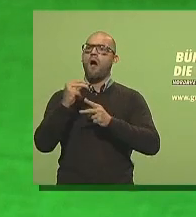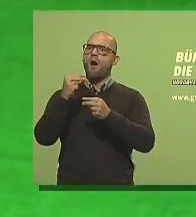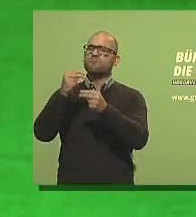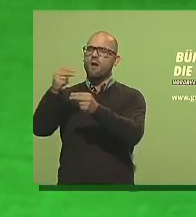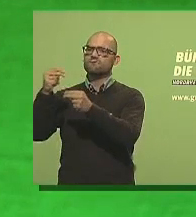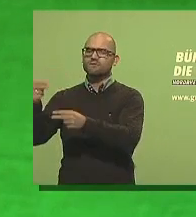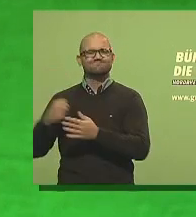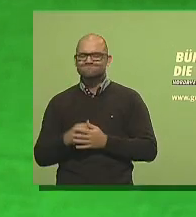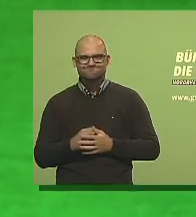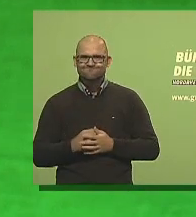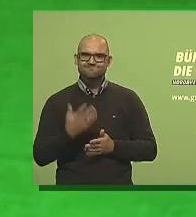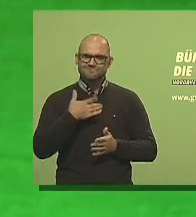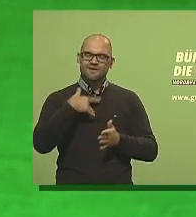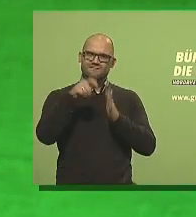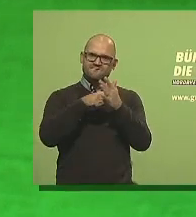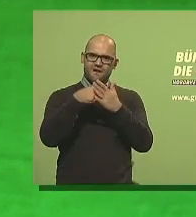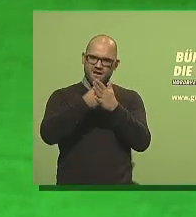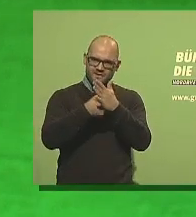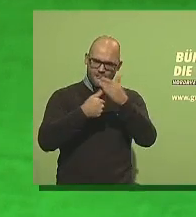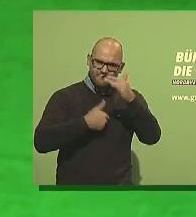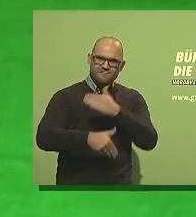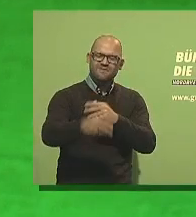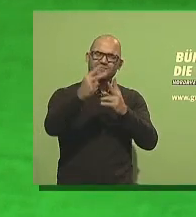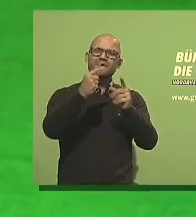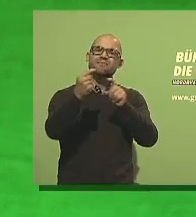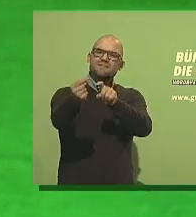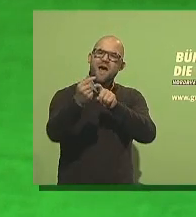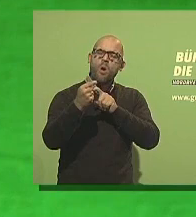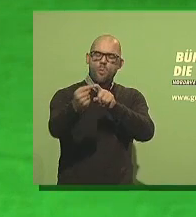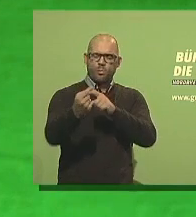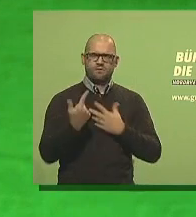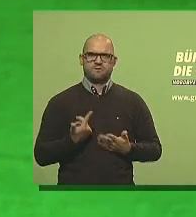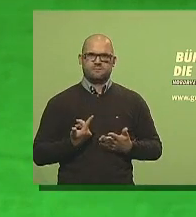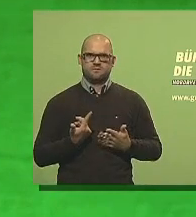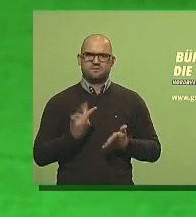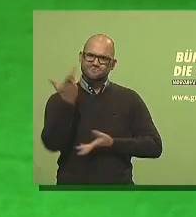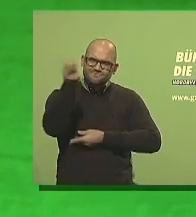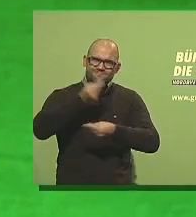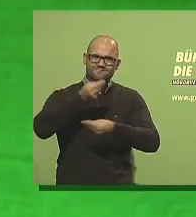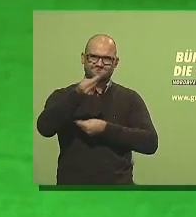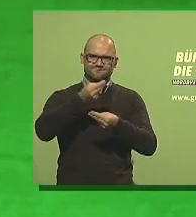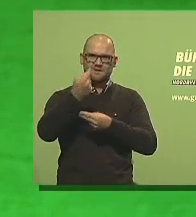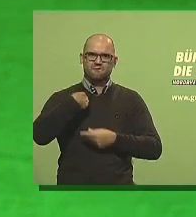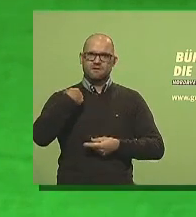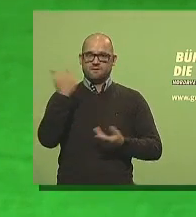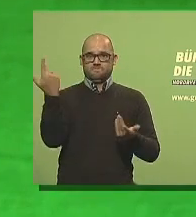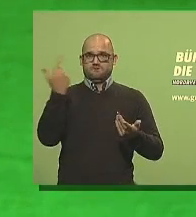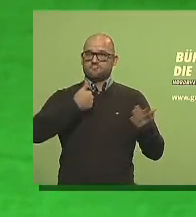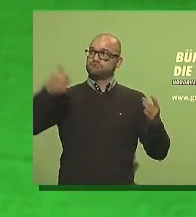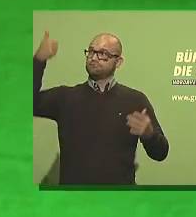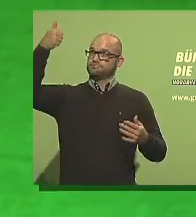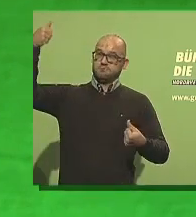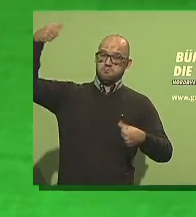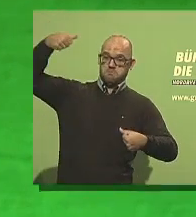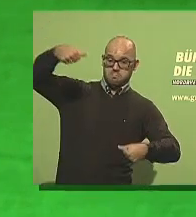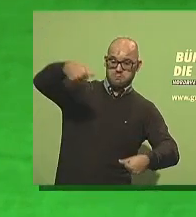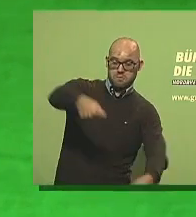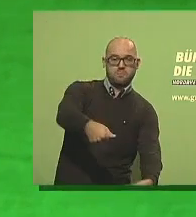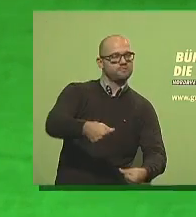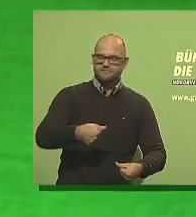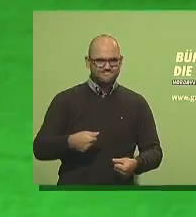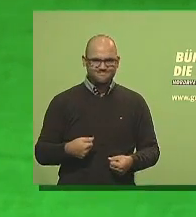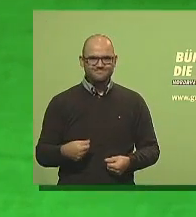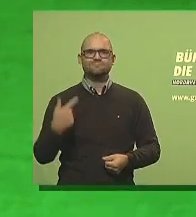das heißt eben auch, in Dialog zu treten, das ist keine Oben-Unten-Sache. Das haben wir mit der Urwahl